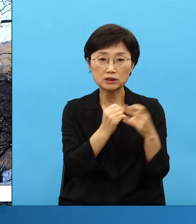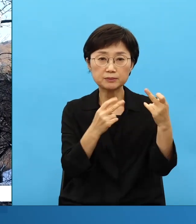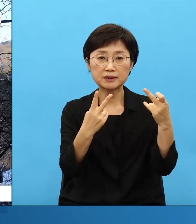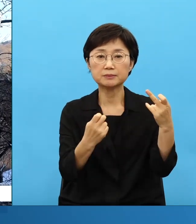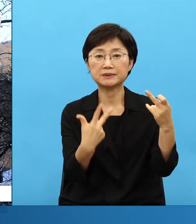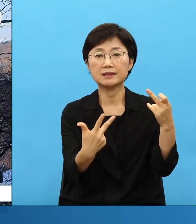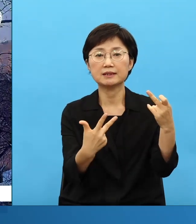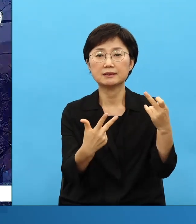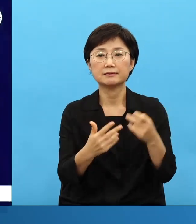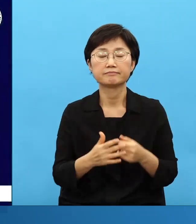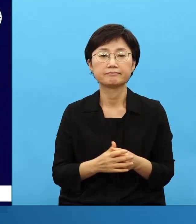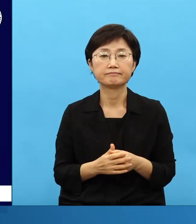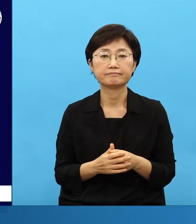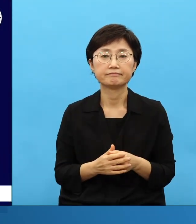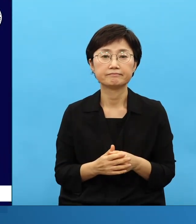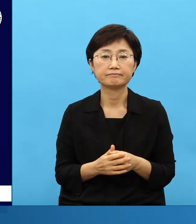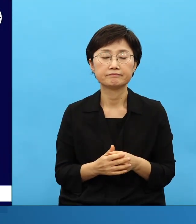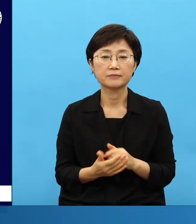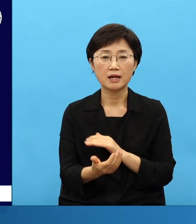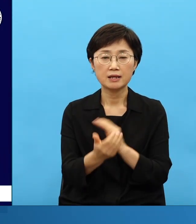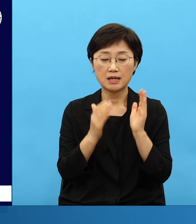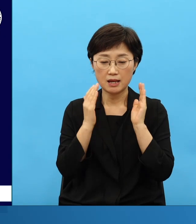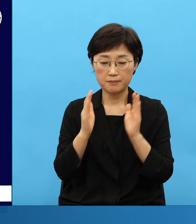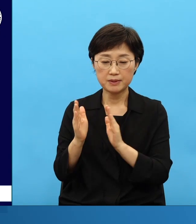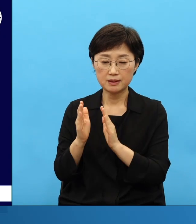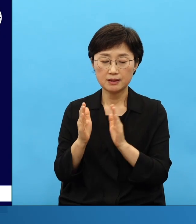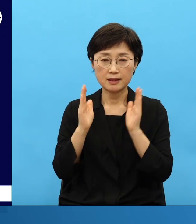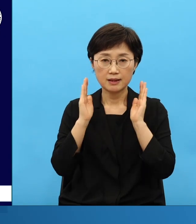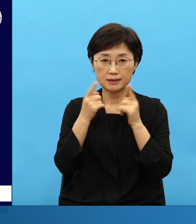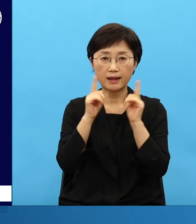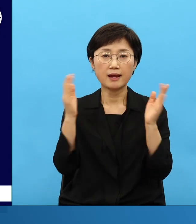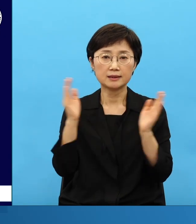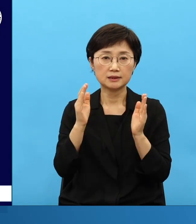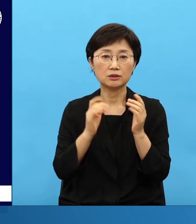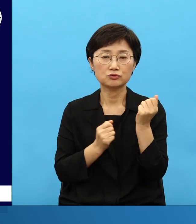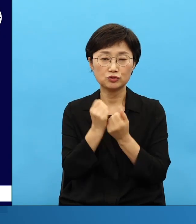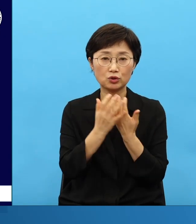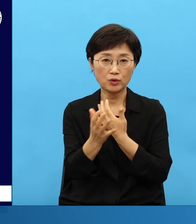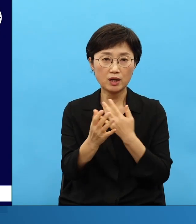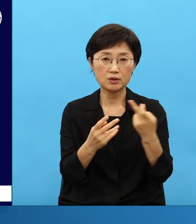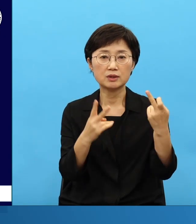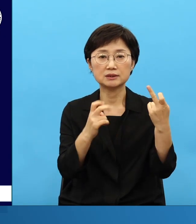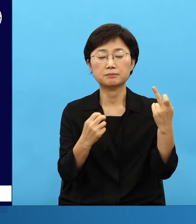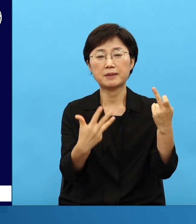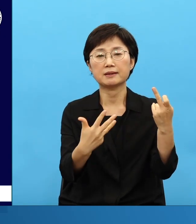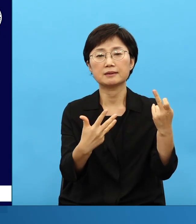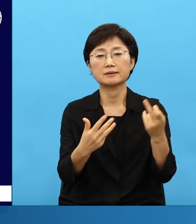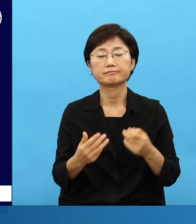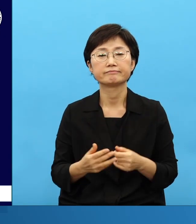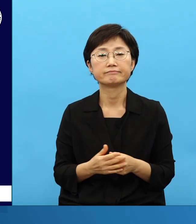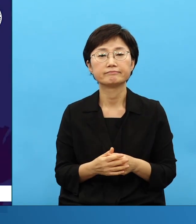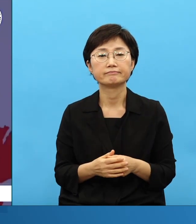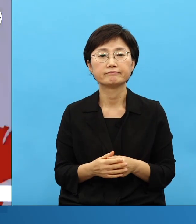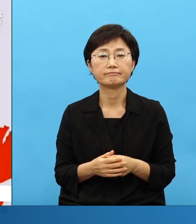열립니다. 예비대학생 수련회가 28일 오후 1시 덕평 RUTC에서 열립니다.